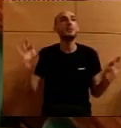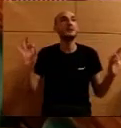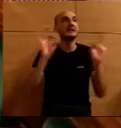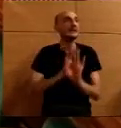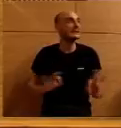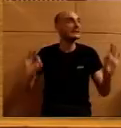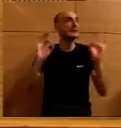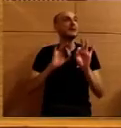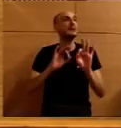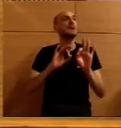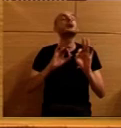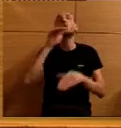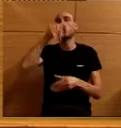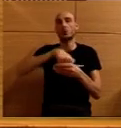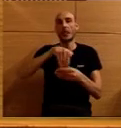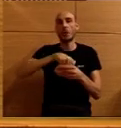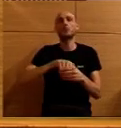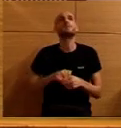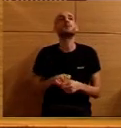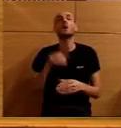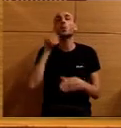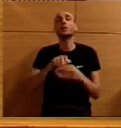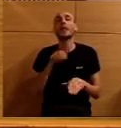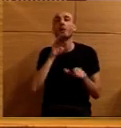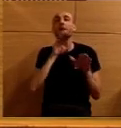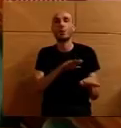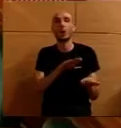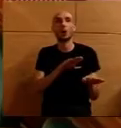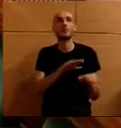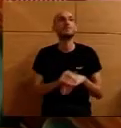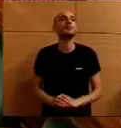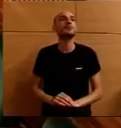Cap? Passem a la votació de la proposta. Vots a favor de la proposta?